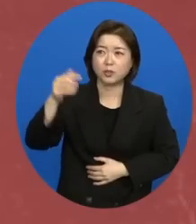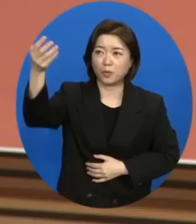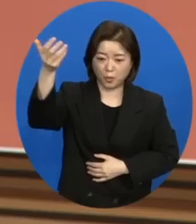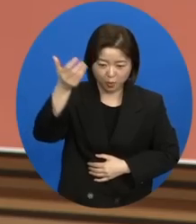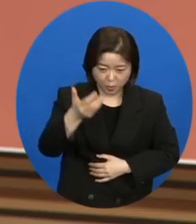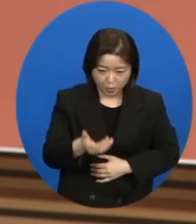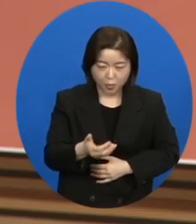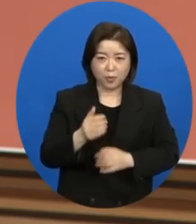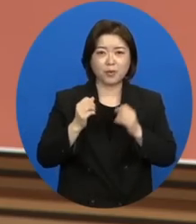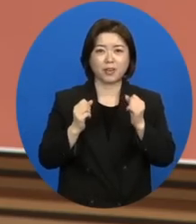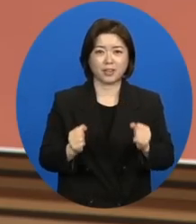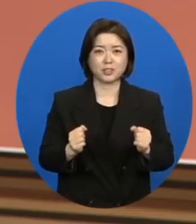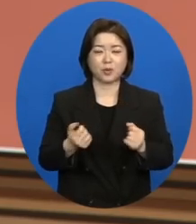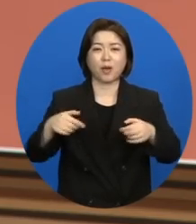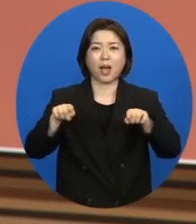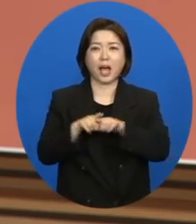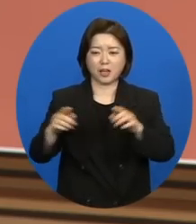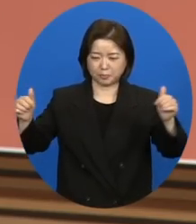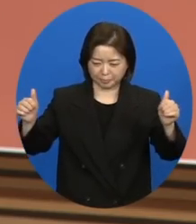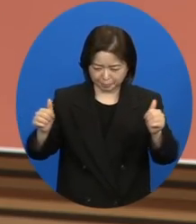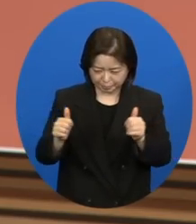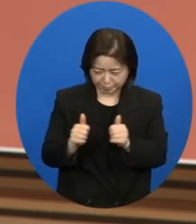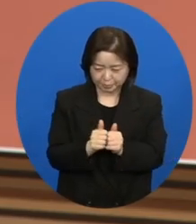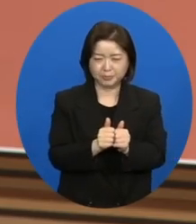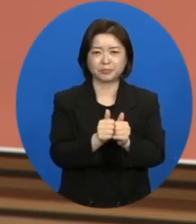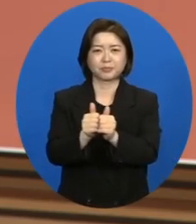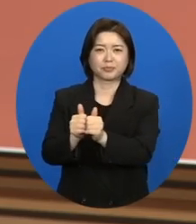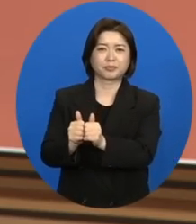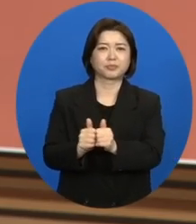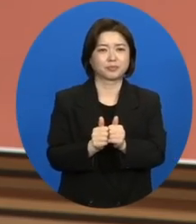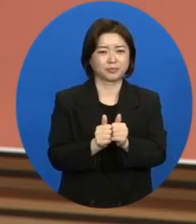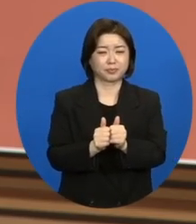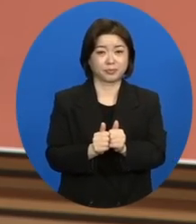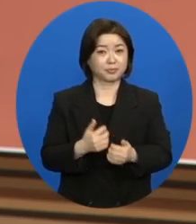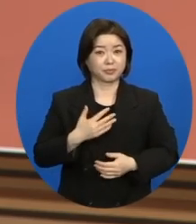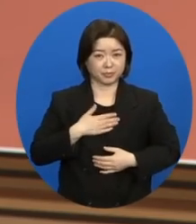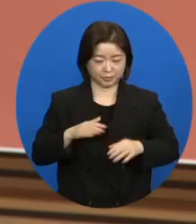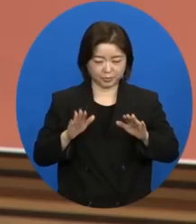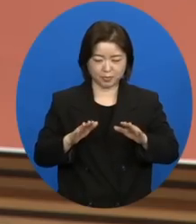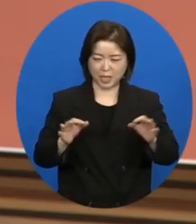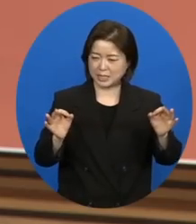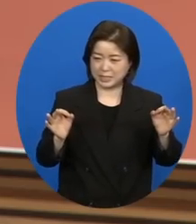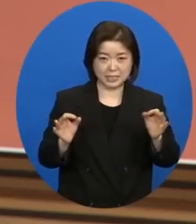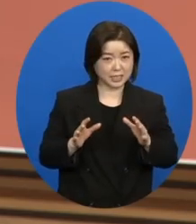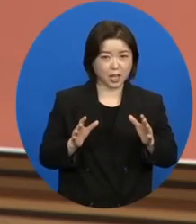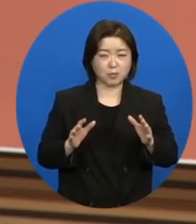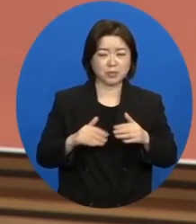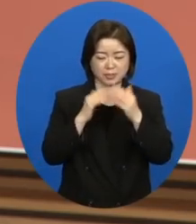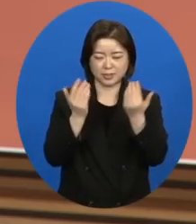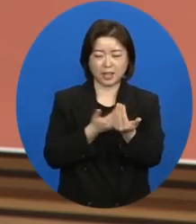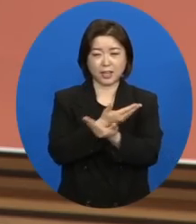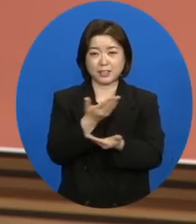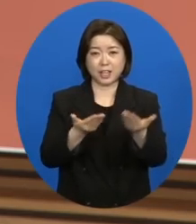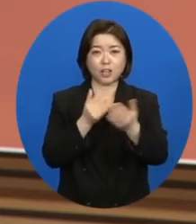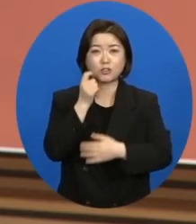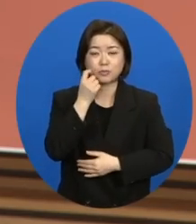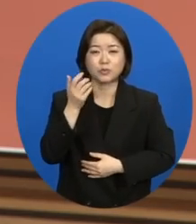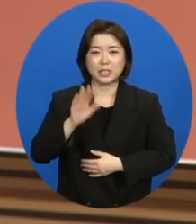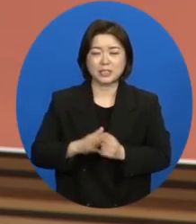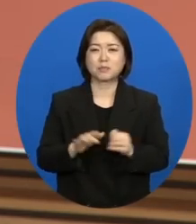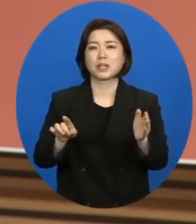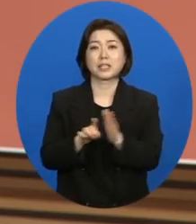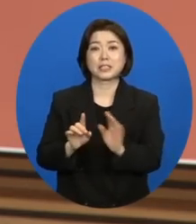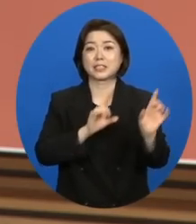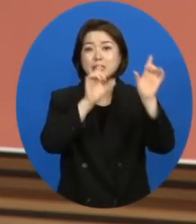거예요. 함께 계신다는 거예요. 저는 이번에 짧은 시간이라서 다 나누지 못했지만